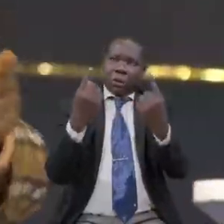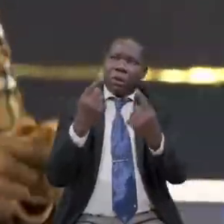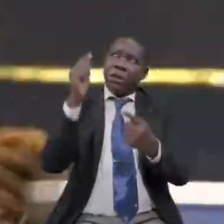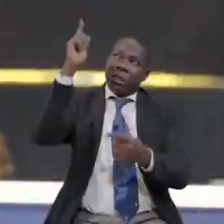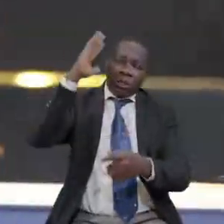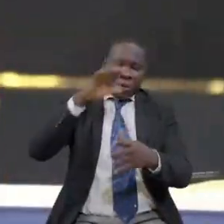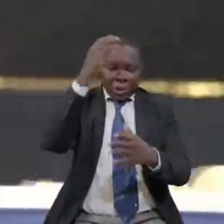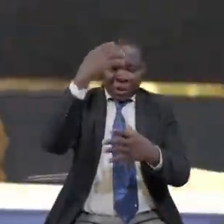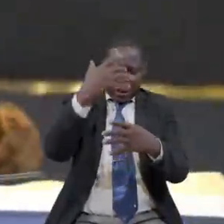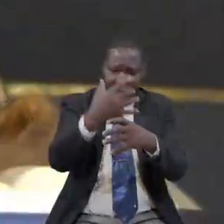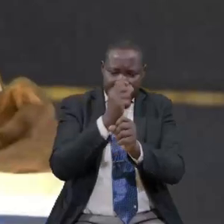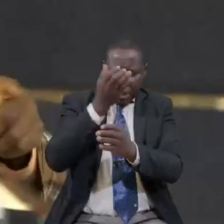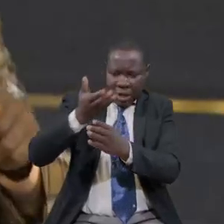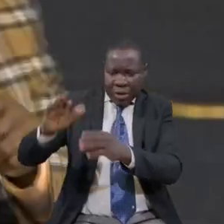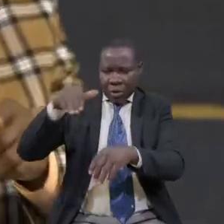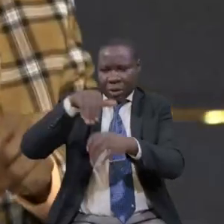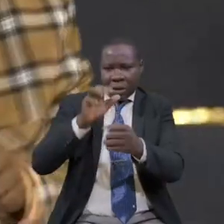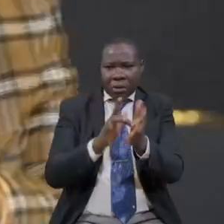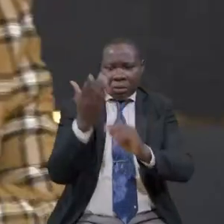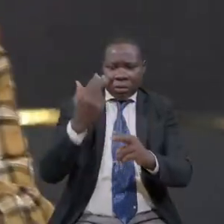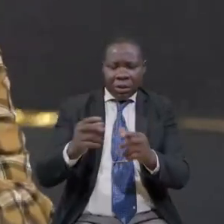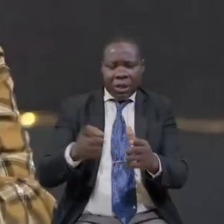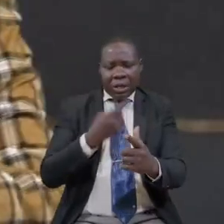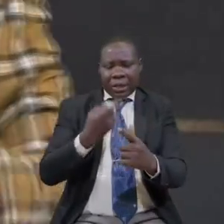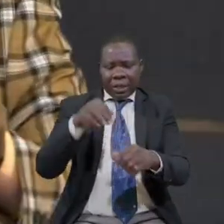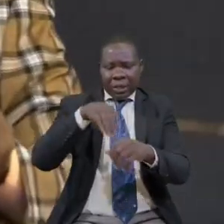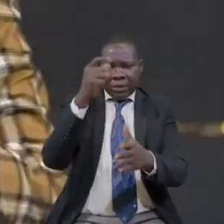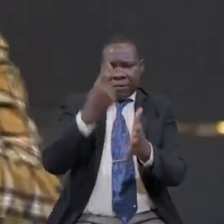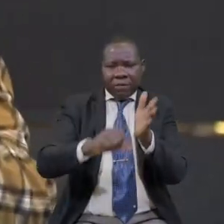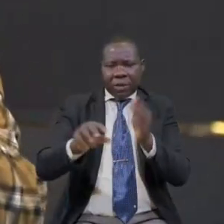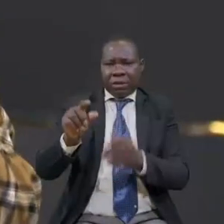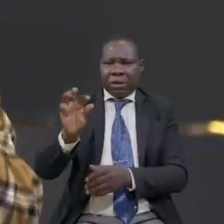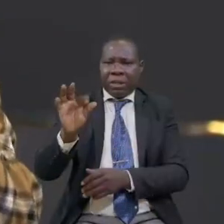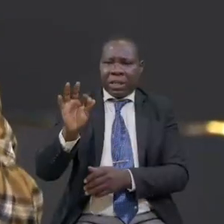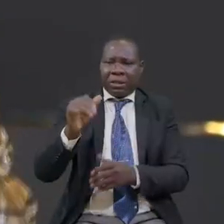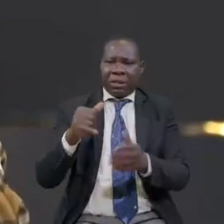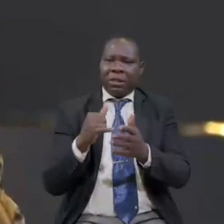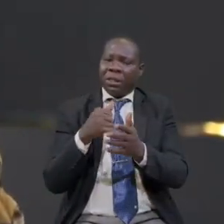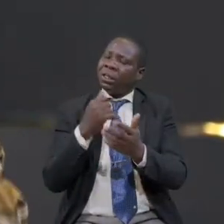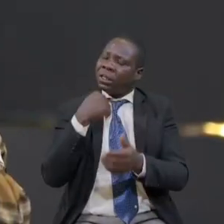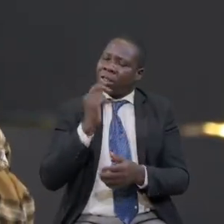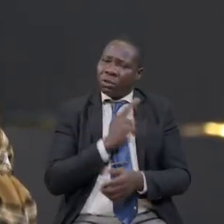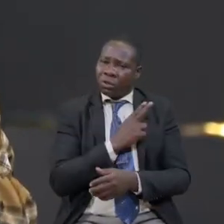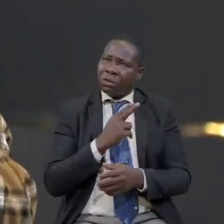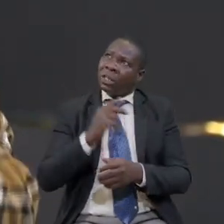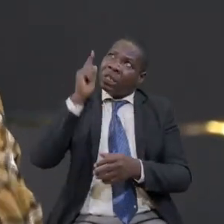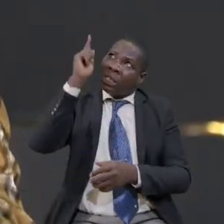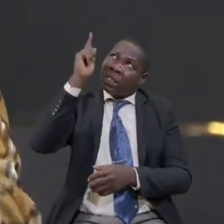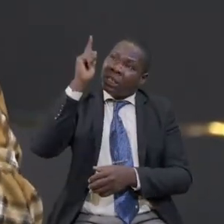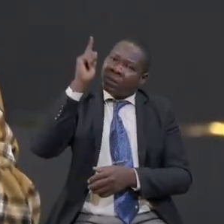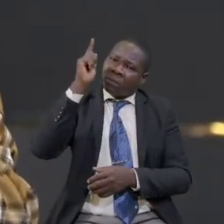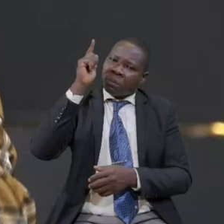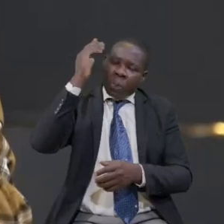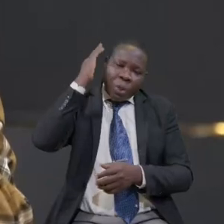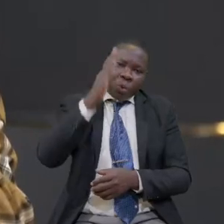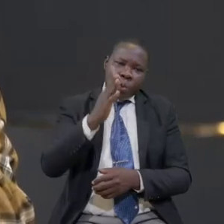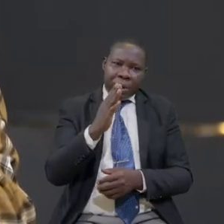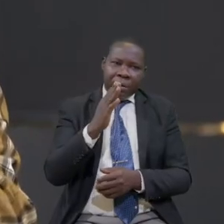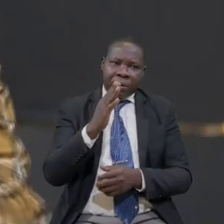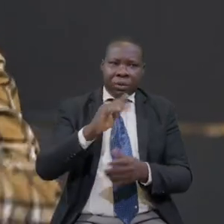vos péchés seront ôtés. Et le verset 19 dit, « Il aura